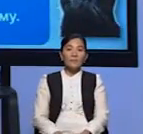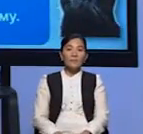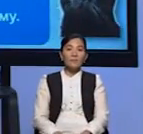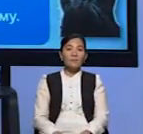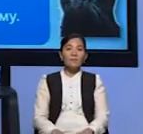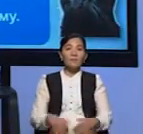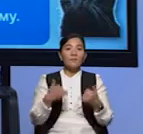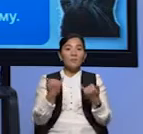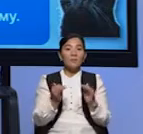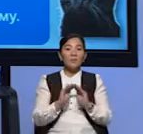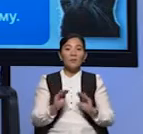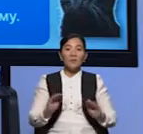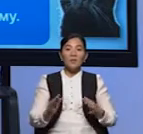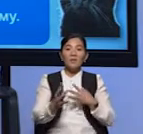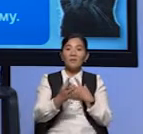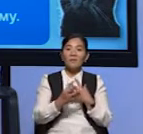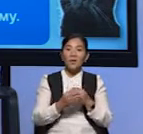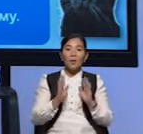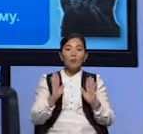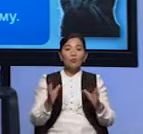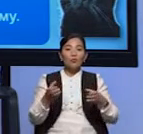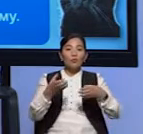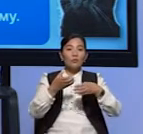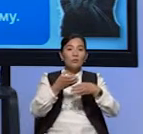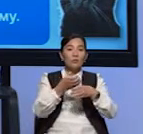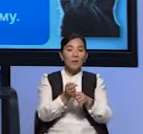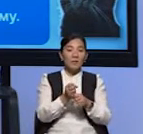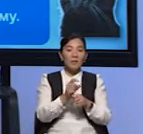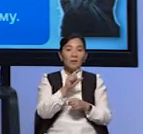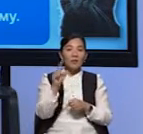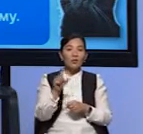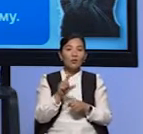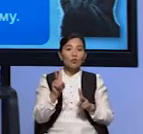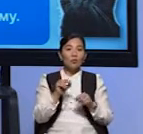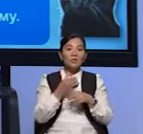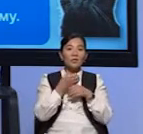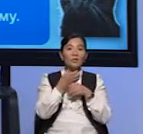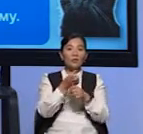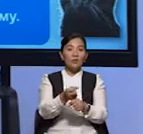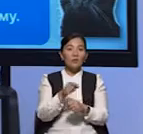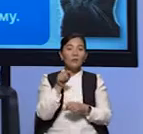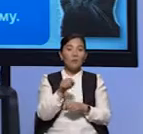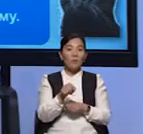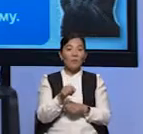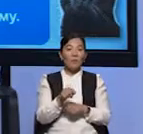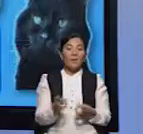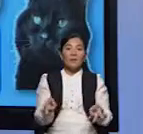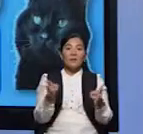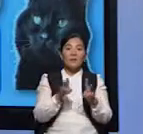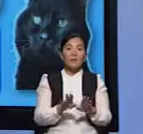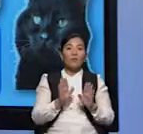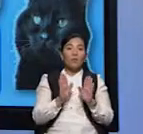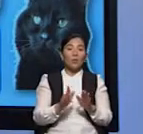А теперь, ребята, мы будем с вами сжимать текст, то есть сокращать его. Мы